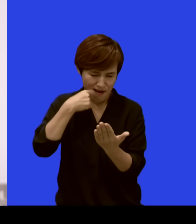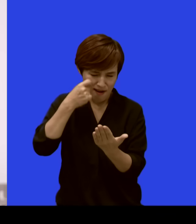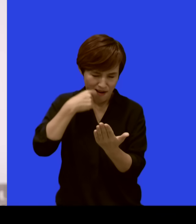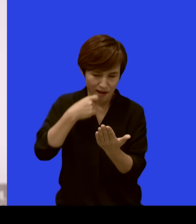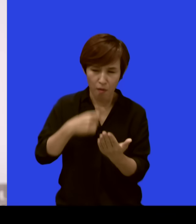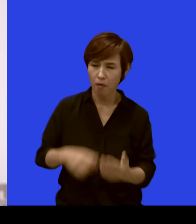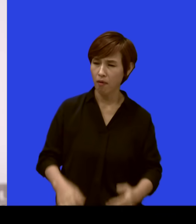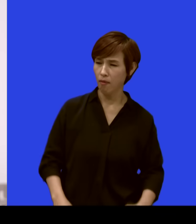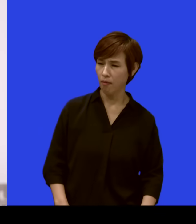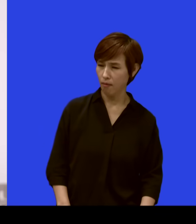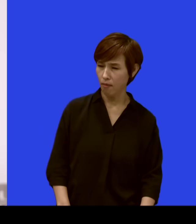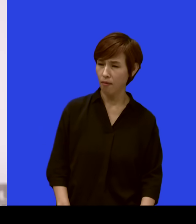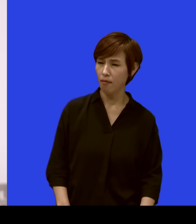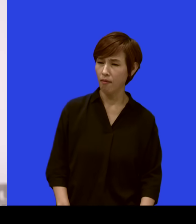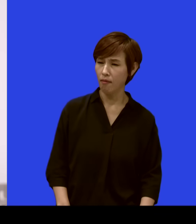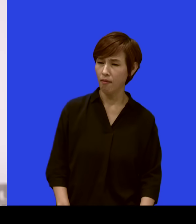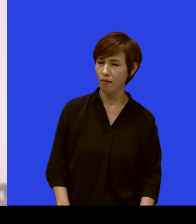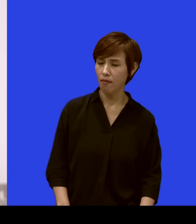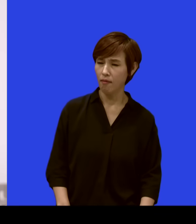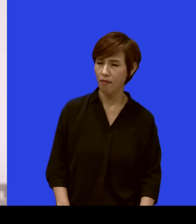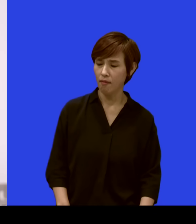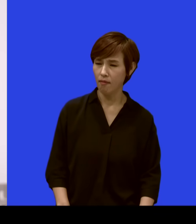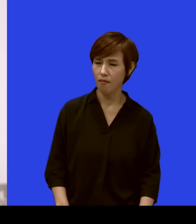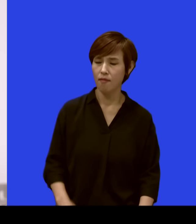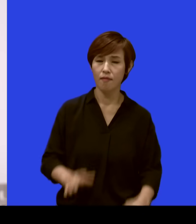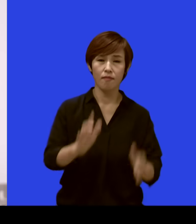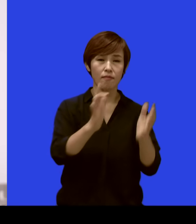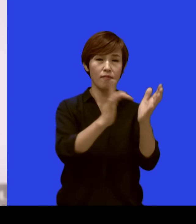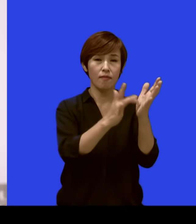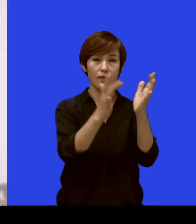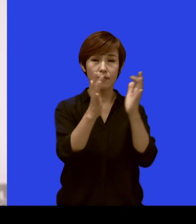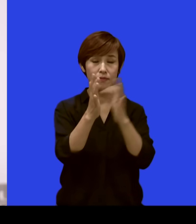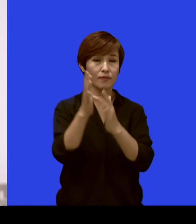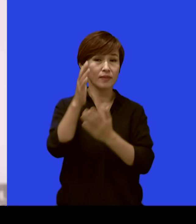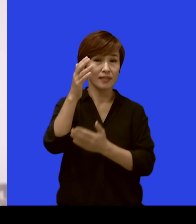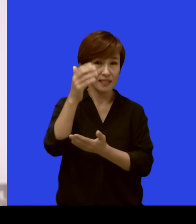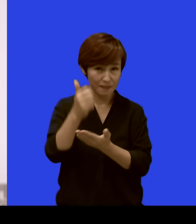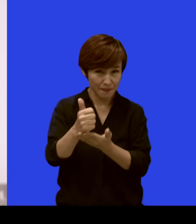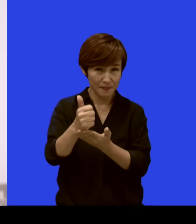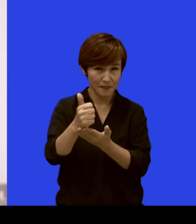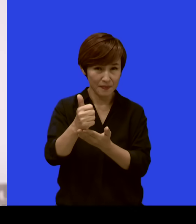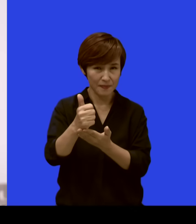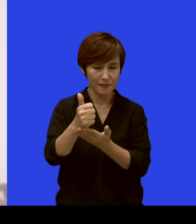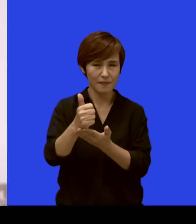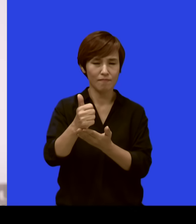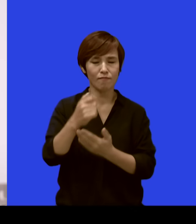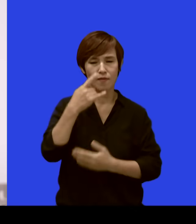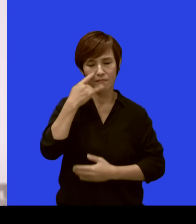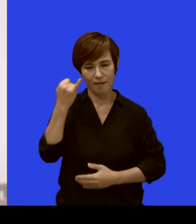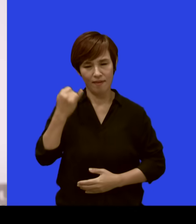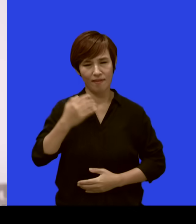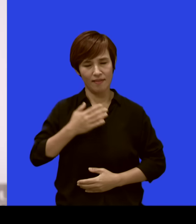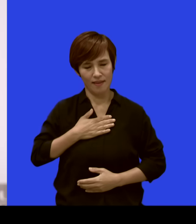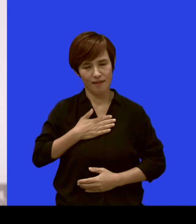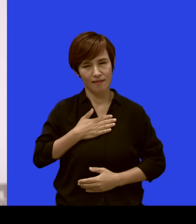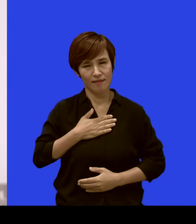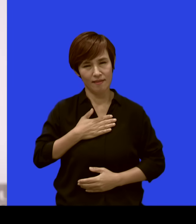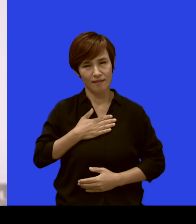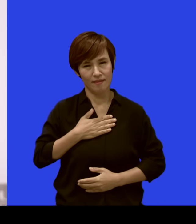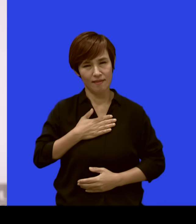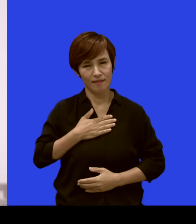저에게 교회가 예수님이 그날 저희들을 이렇게 안아주시고 기도해 주시던 그